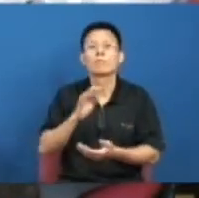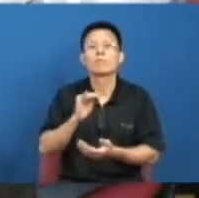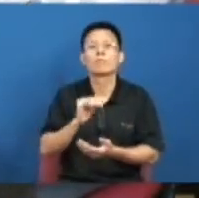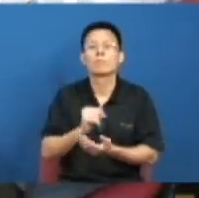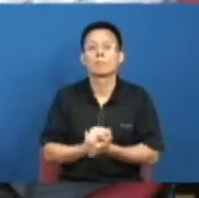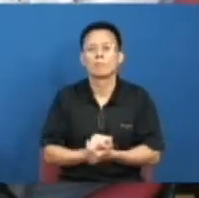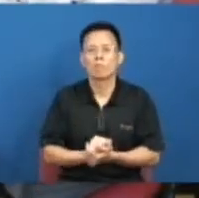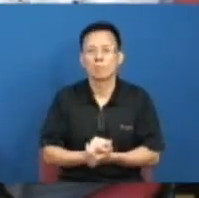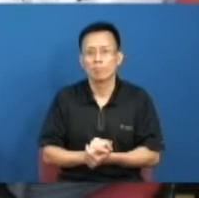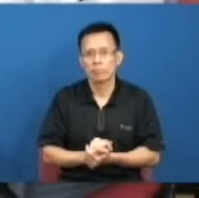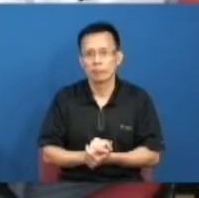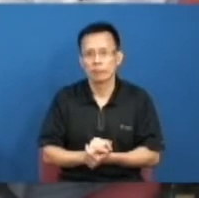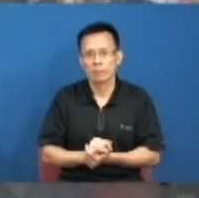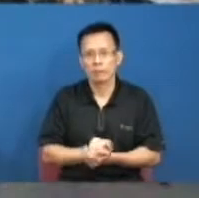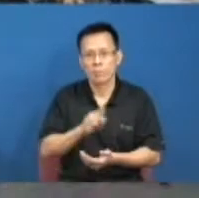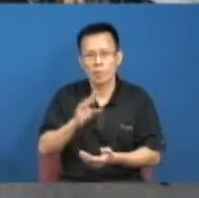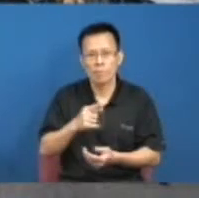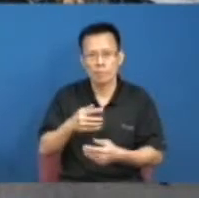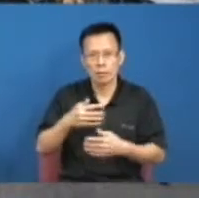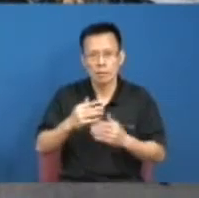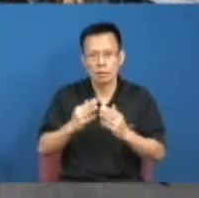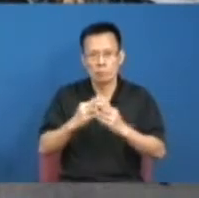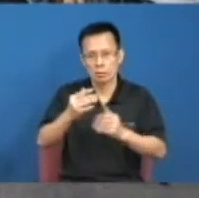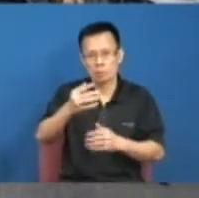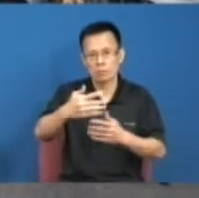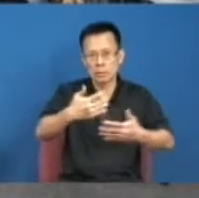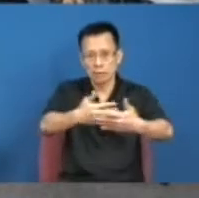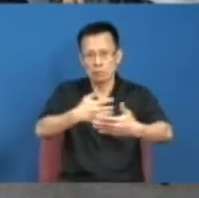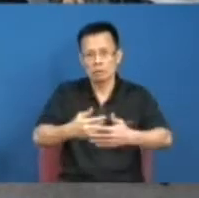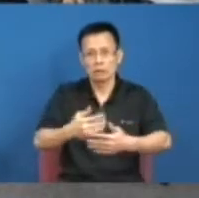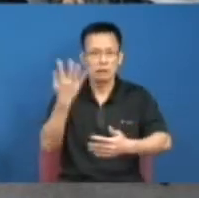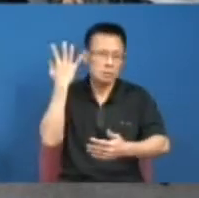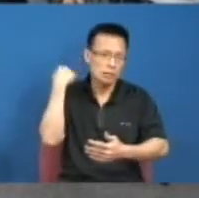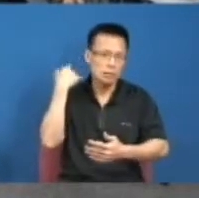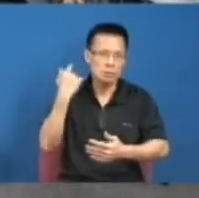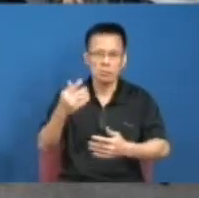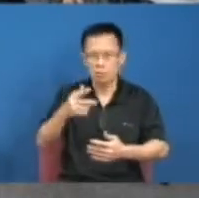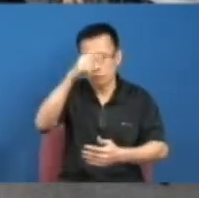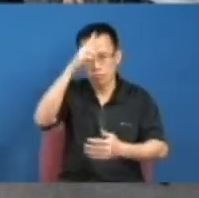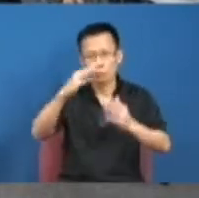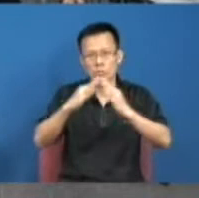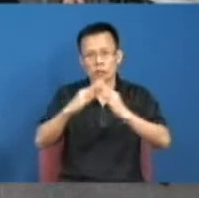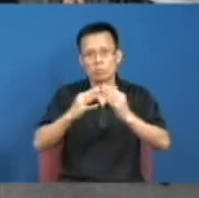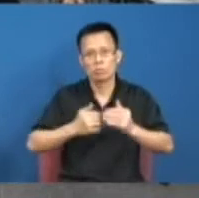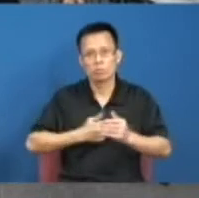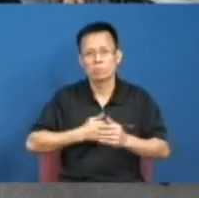多事。我哋唔好話講咩前屋宇署署長啦嚇，即係只要你俾機會人哋入嚟，咁啊半日啫，大家咧就樓上